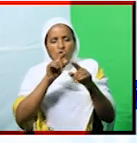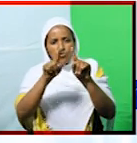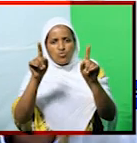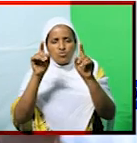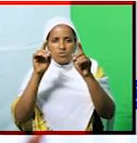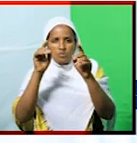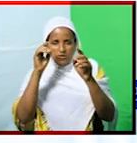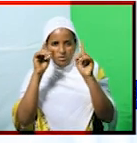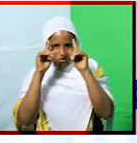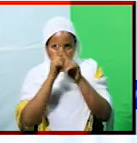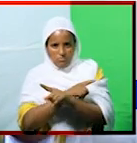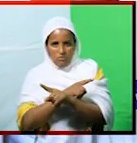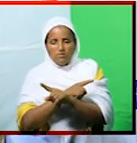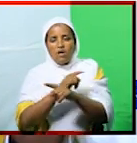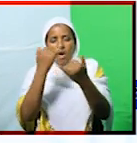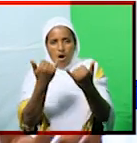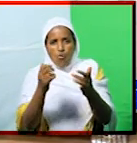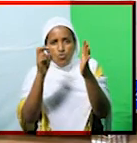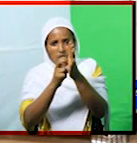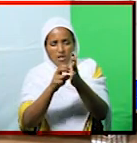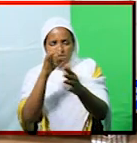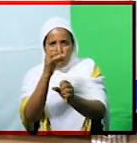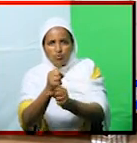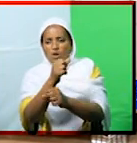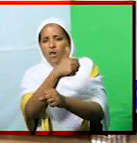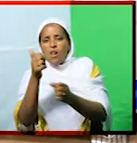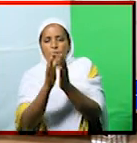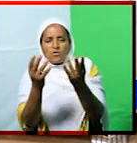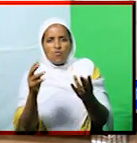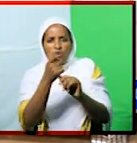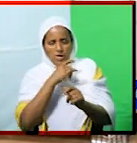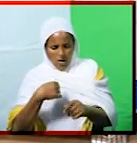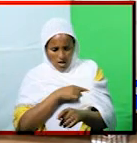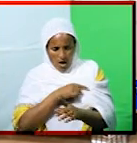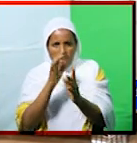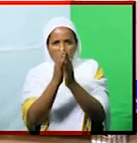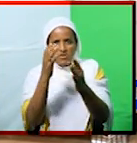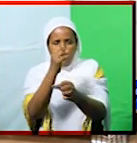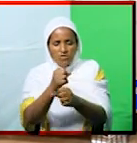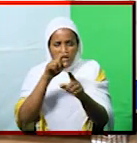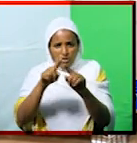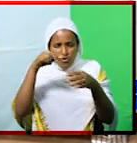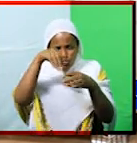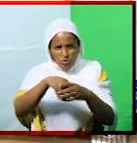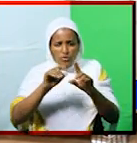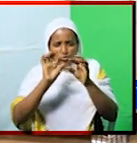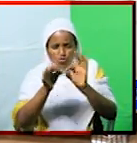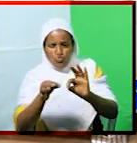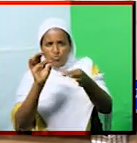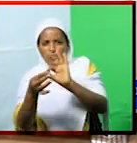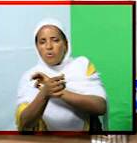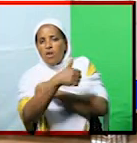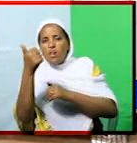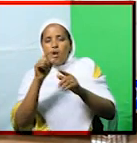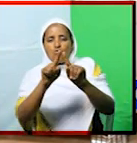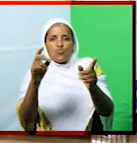ነው፣ ልዩ ወንጌል ይላል። አሁን እንግዲህ የጨበጡት መጽሐፍ ሌላ መጽሐፍ ነው አይደለም እኮ፣ የኛን መጽሐፍ ነው የጨመጡት፣ ግን በትርጓሜ ሌላ ስለሚያደርጉት ልዩ